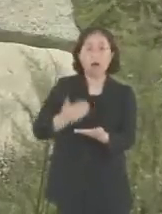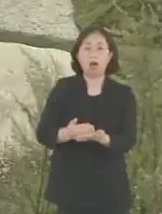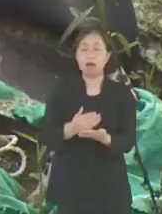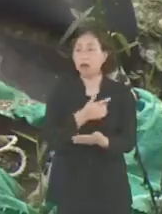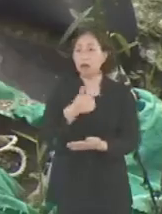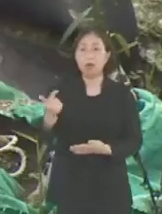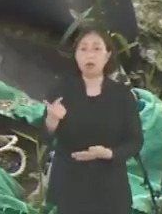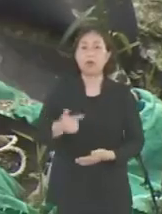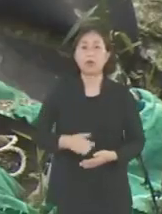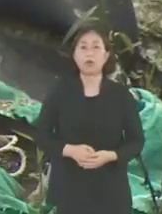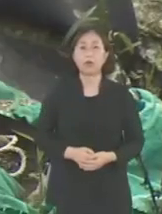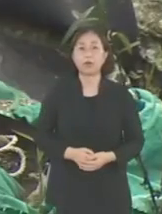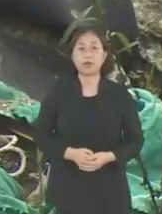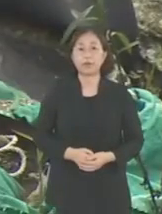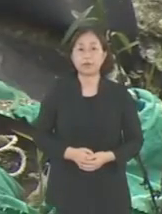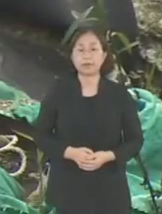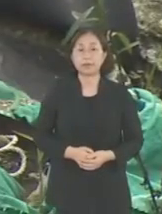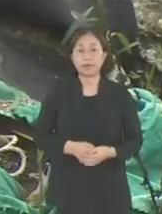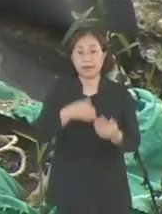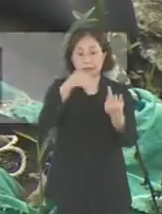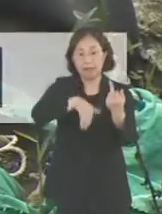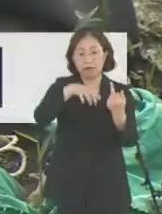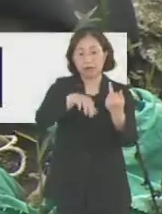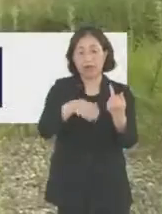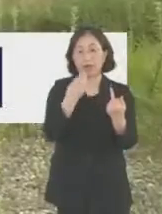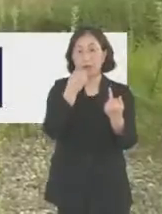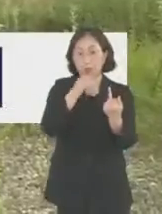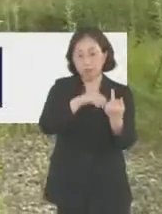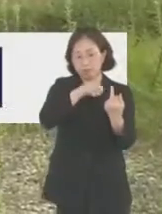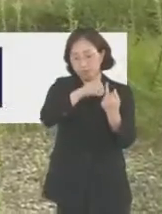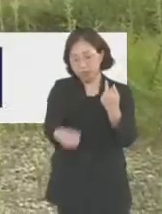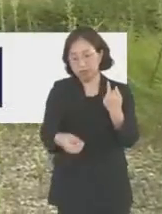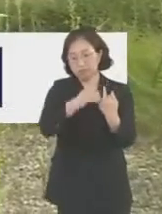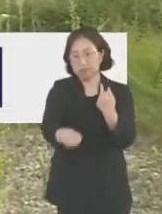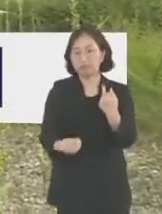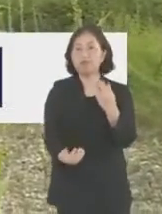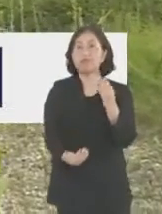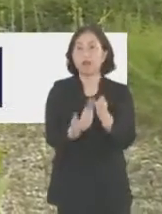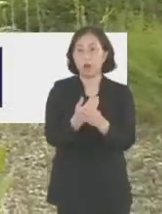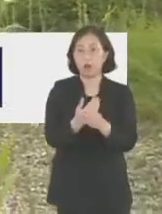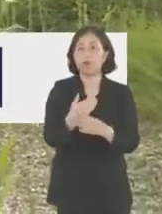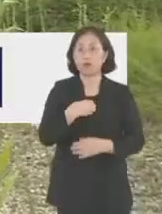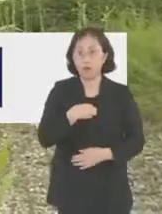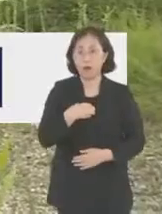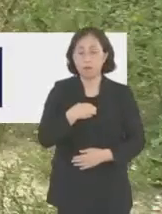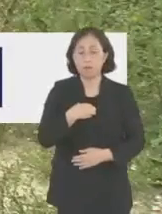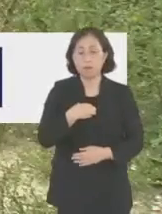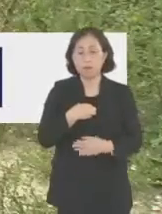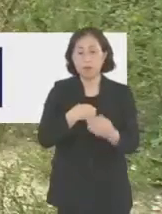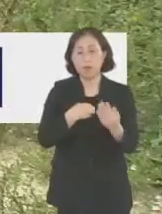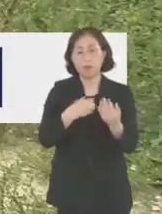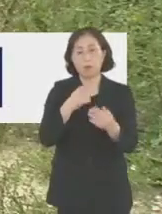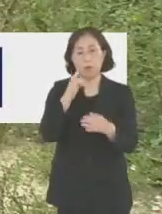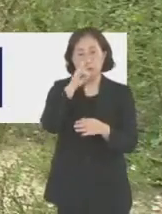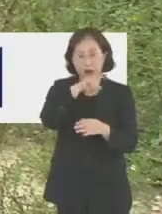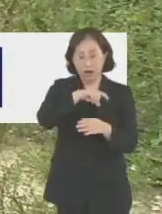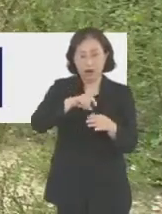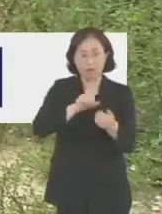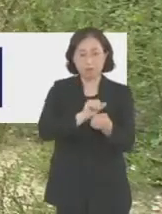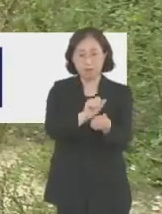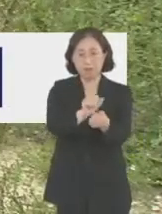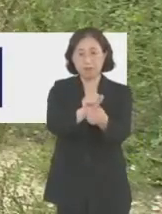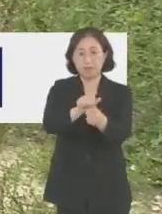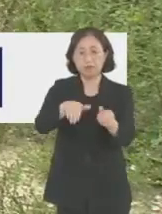톤으로 추정됩니다. 채석장은 낙석 등 사고로 이어질 수 있고 작업 중 나온 쓰레기로 환경이 오염될 수 있어